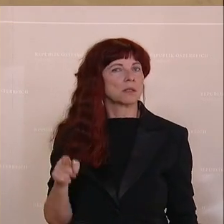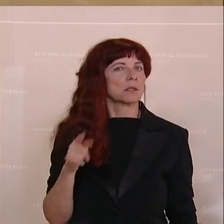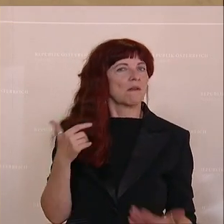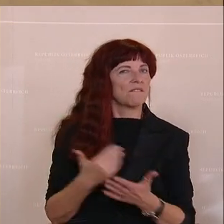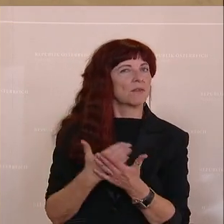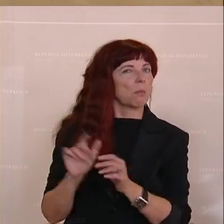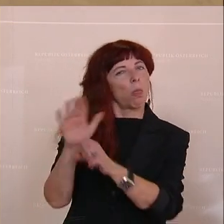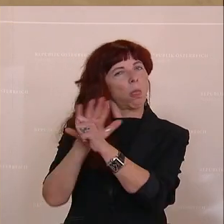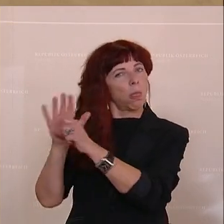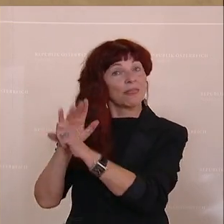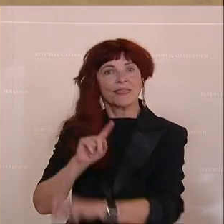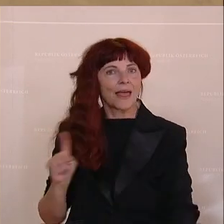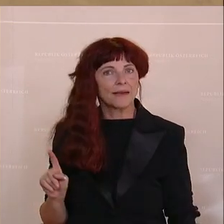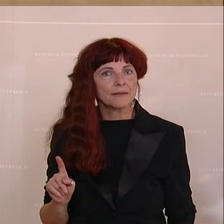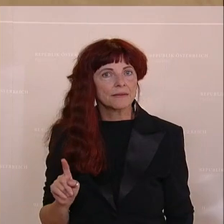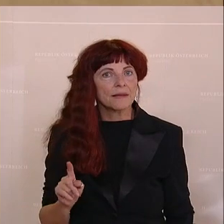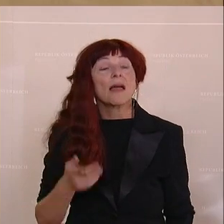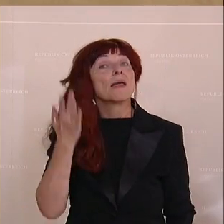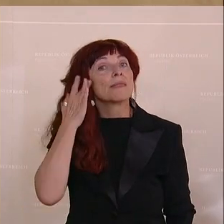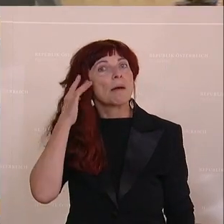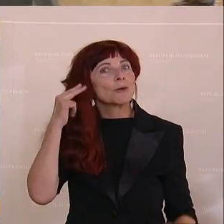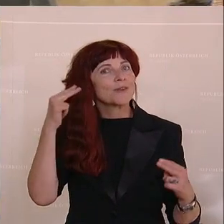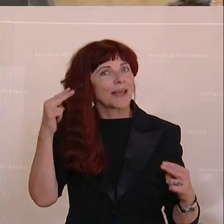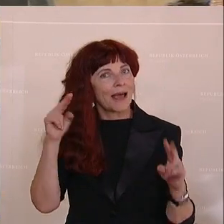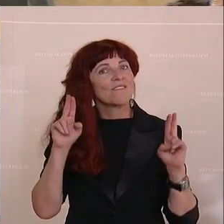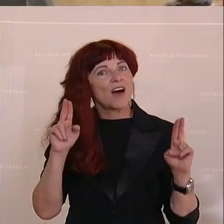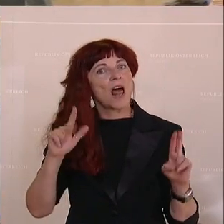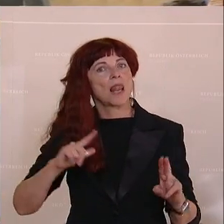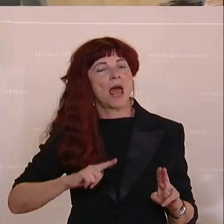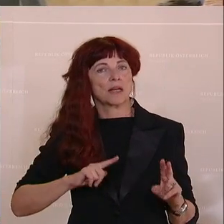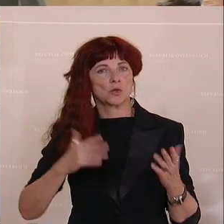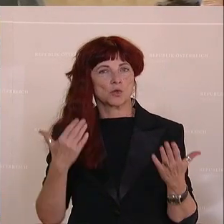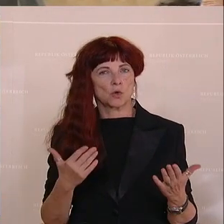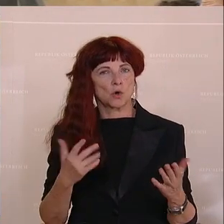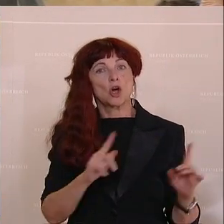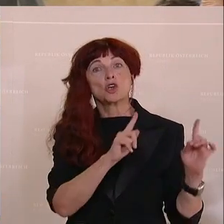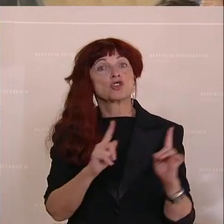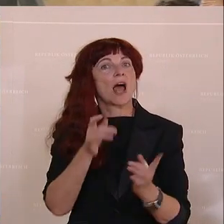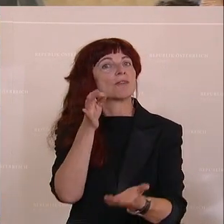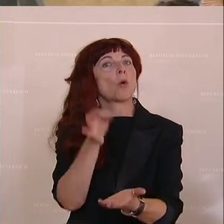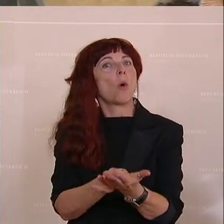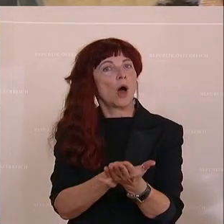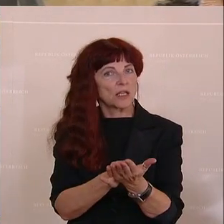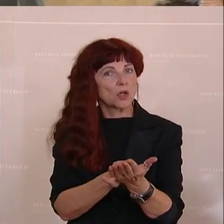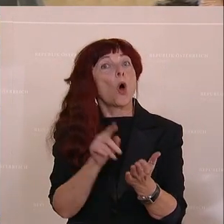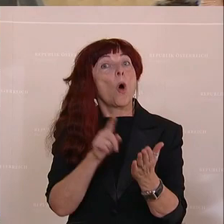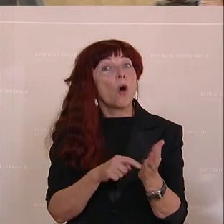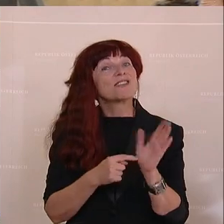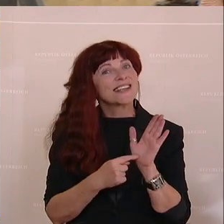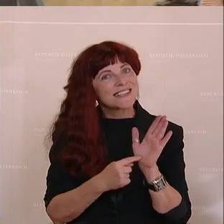Einmalzahlungen. Meine sehr geehrten Damen und Herren, es ist leider schon so, dass der Standort nur allzu oft den Standpunkt